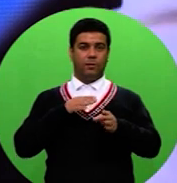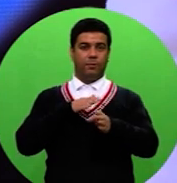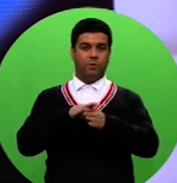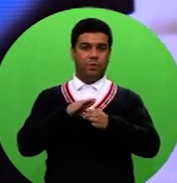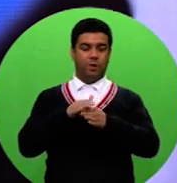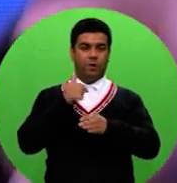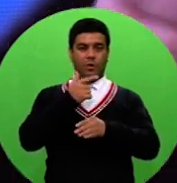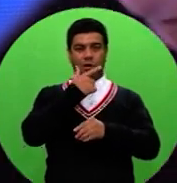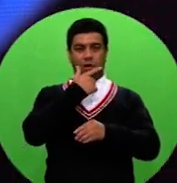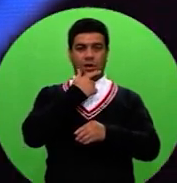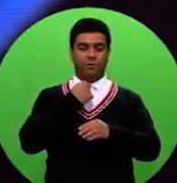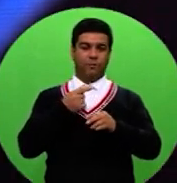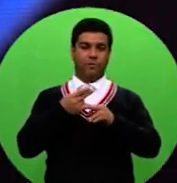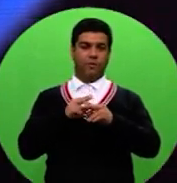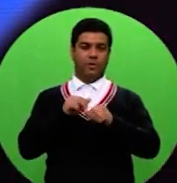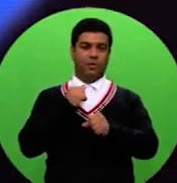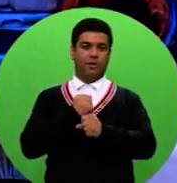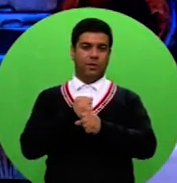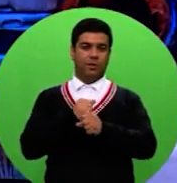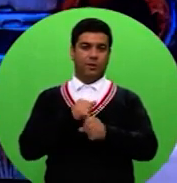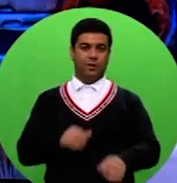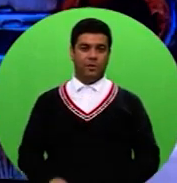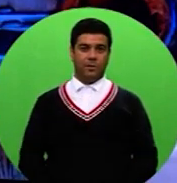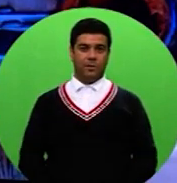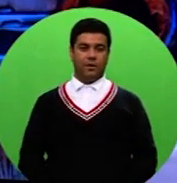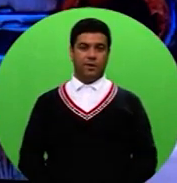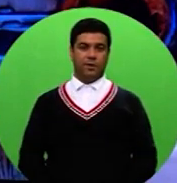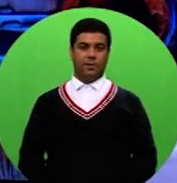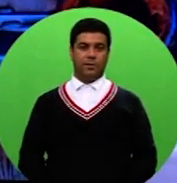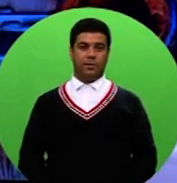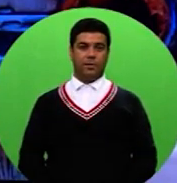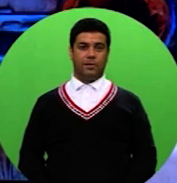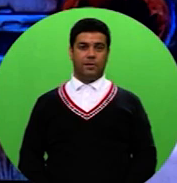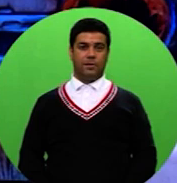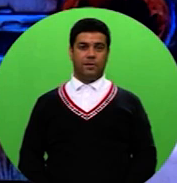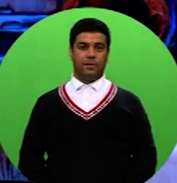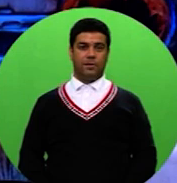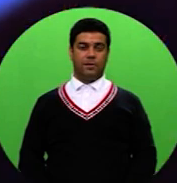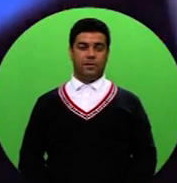Стараемся примерно одинаковые кусочки накатать. Ну вот,